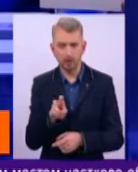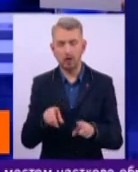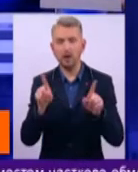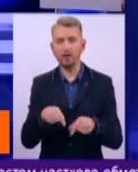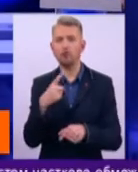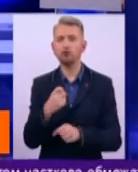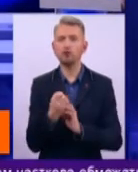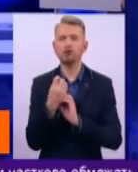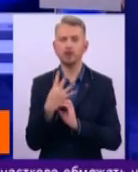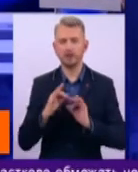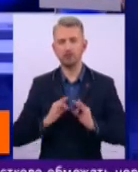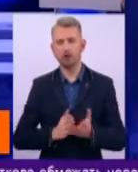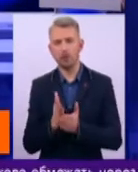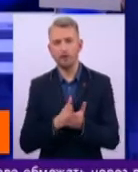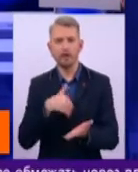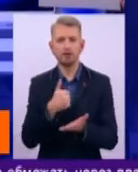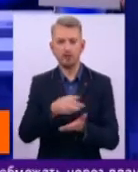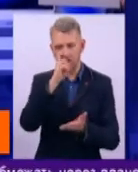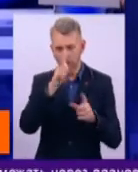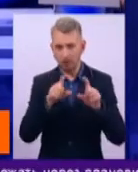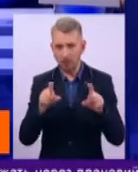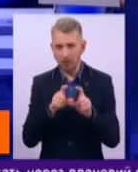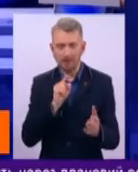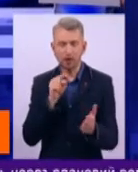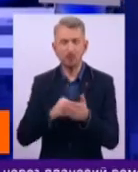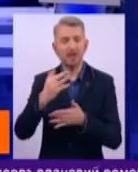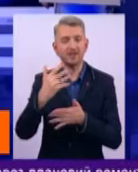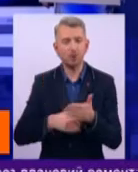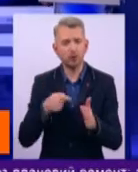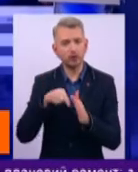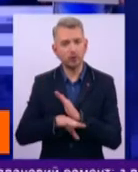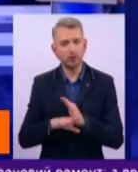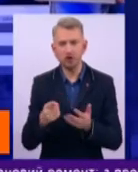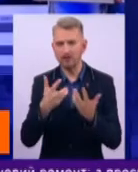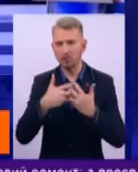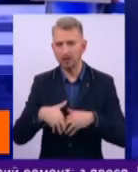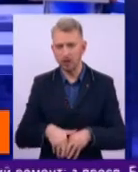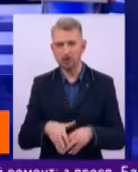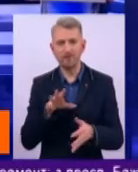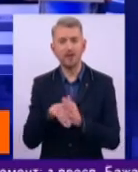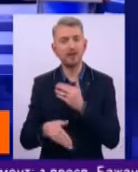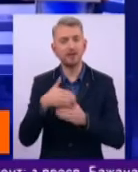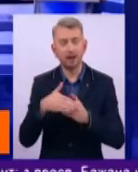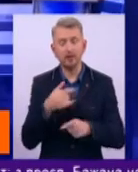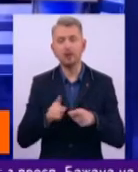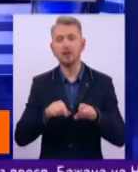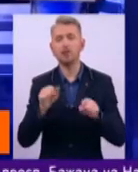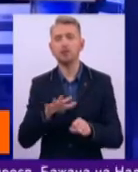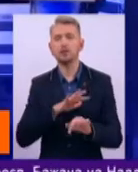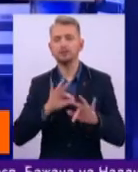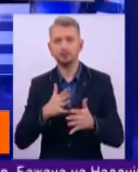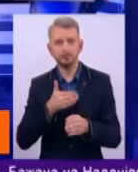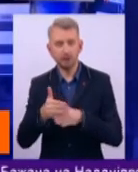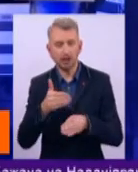також 114 чиновників і глав держкомпаній. Потрапляння в список не означає автоматичне введення санкцій, але це може статися